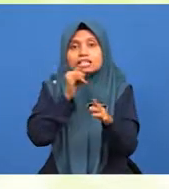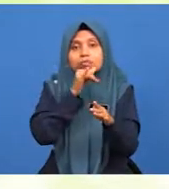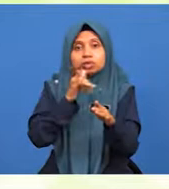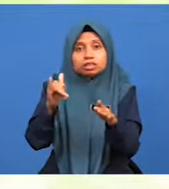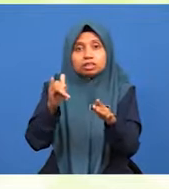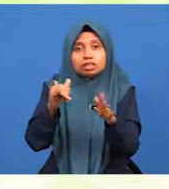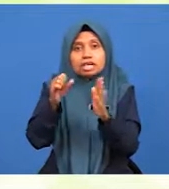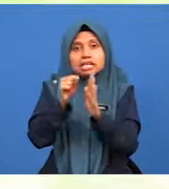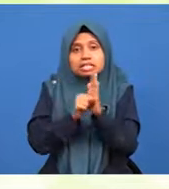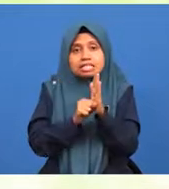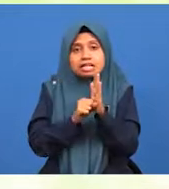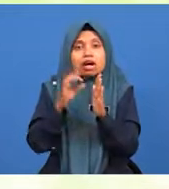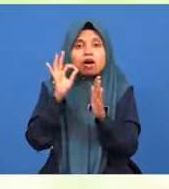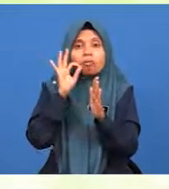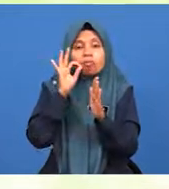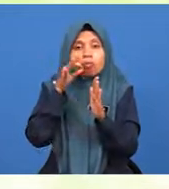Sebuah kamera.